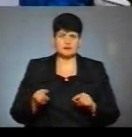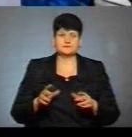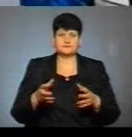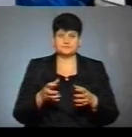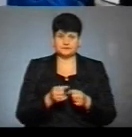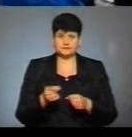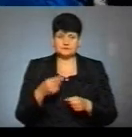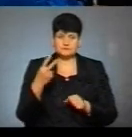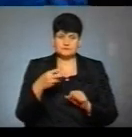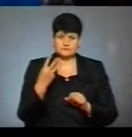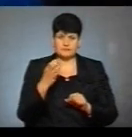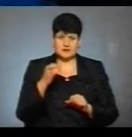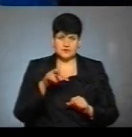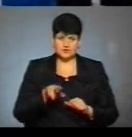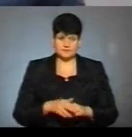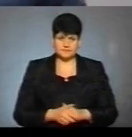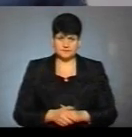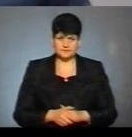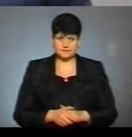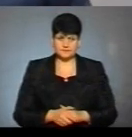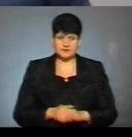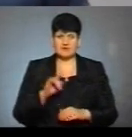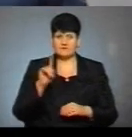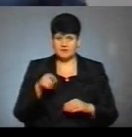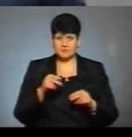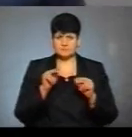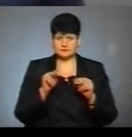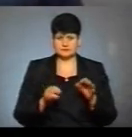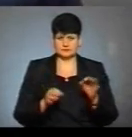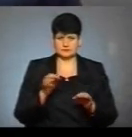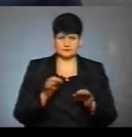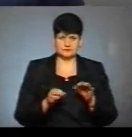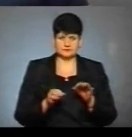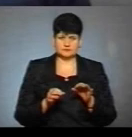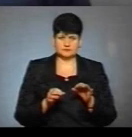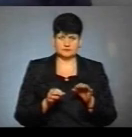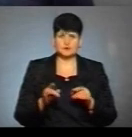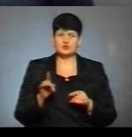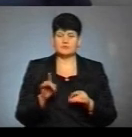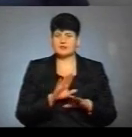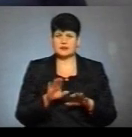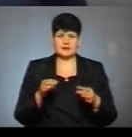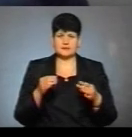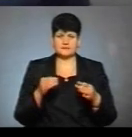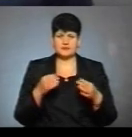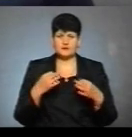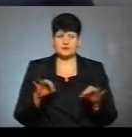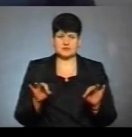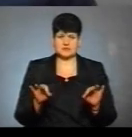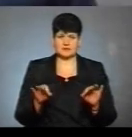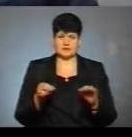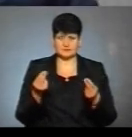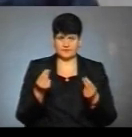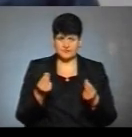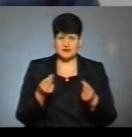Тернополі 23 січня. Вимоги справедливого суду, щоб не випускали під заставу. Це